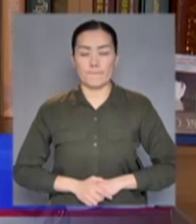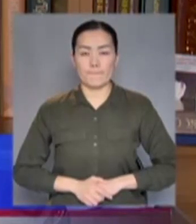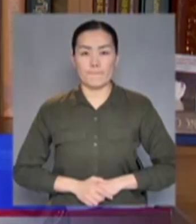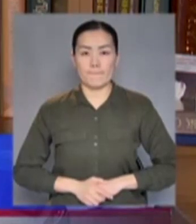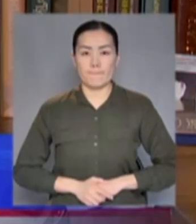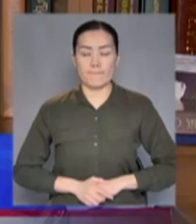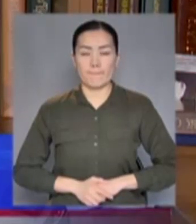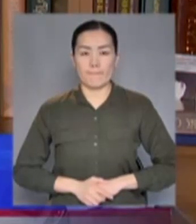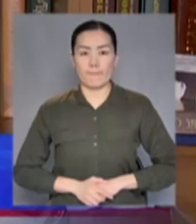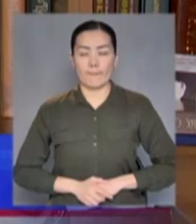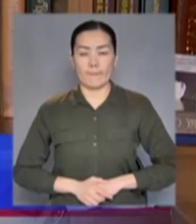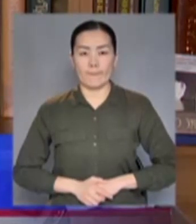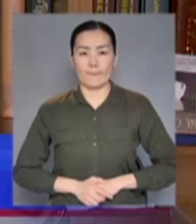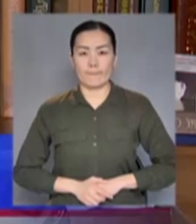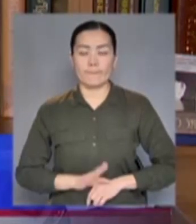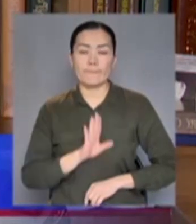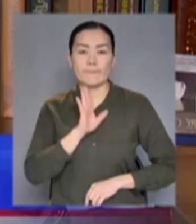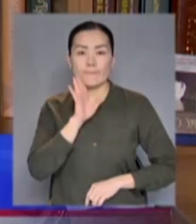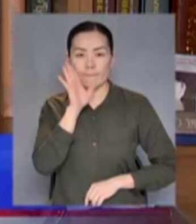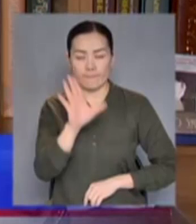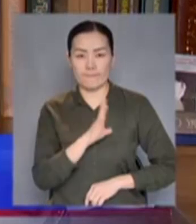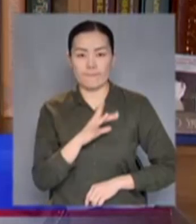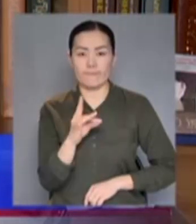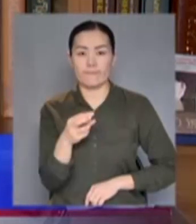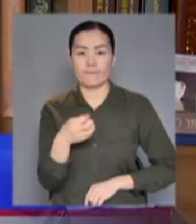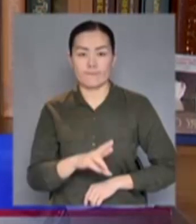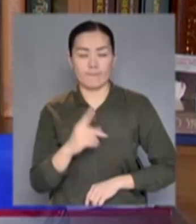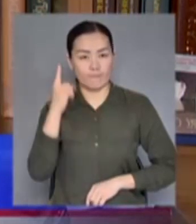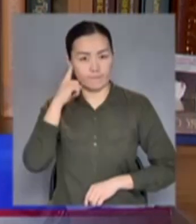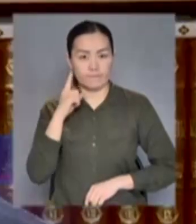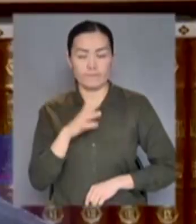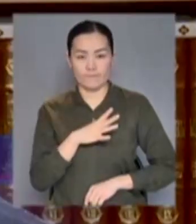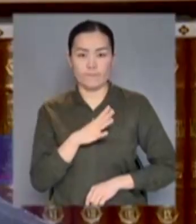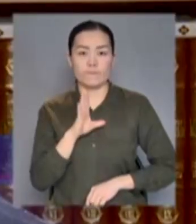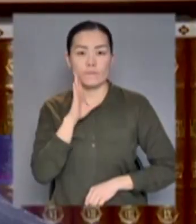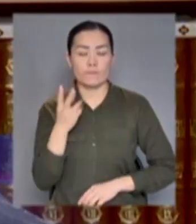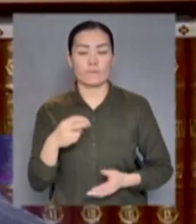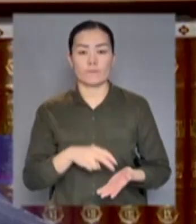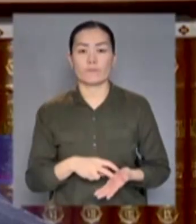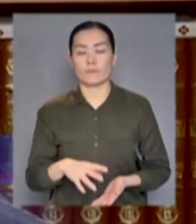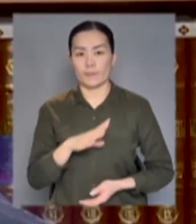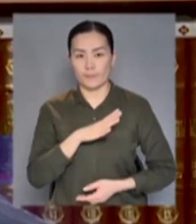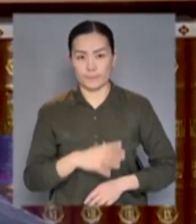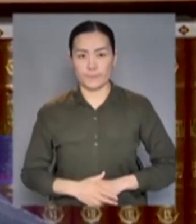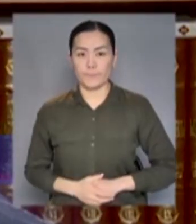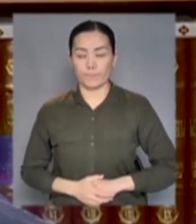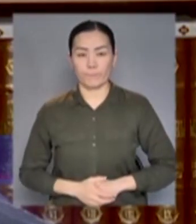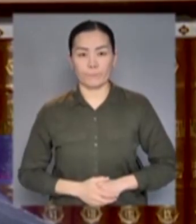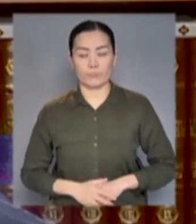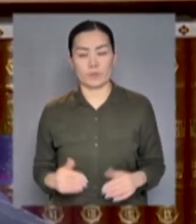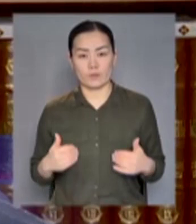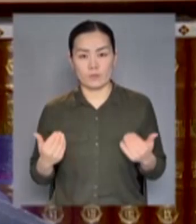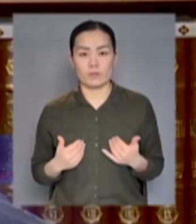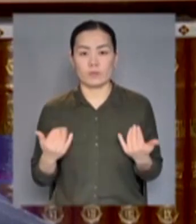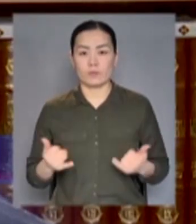таңертең таңғы халықты радионың даусымен оятатын едік. Ассалаумағалейкум ағайындар,